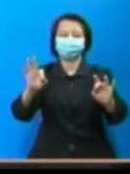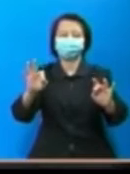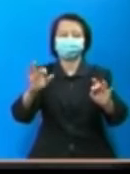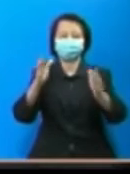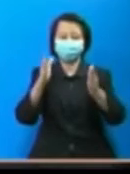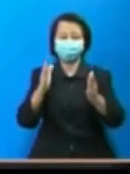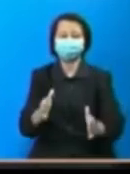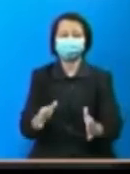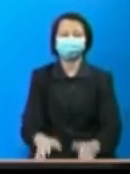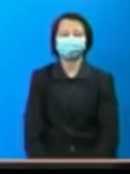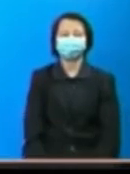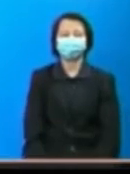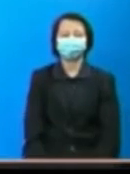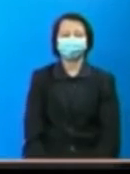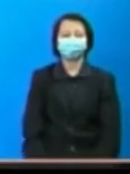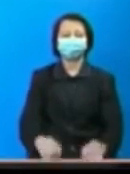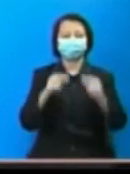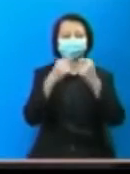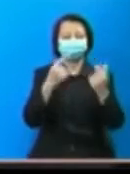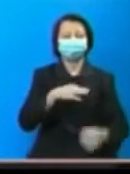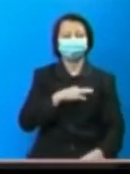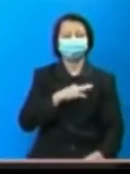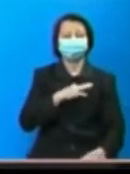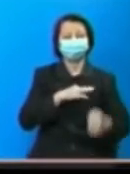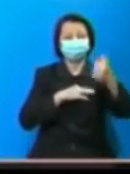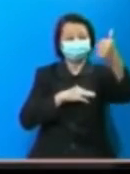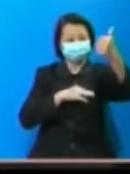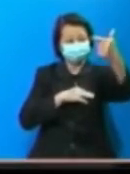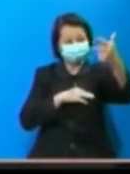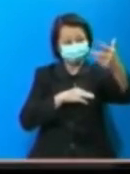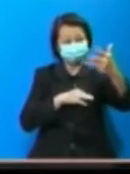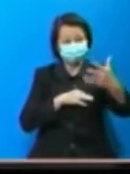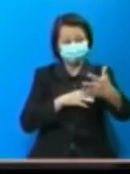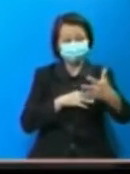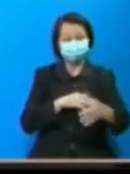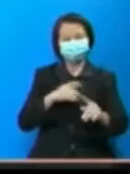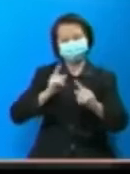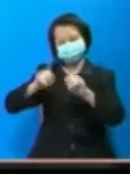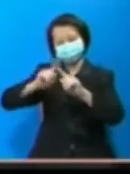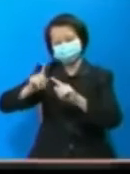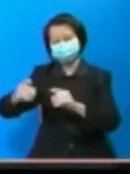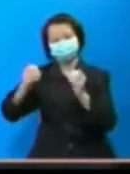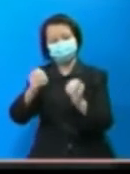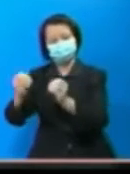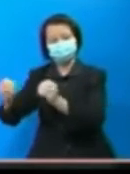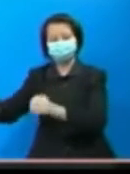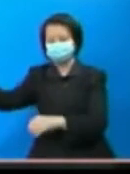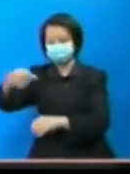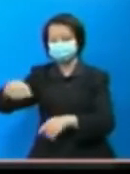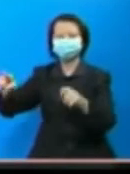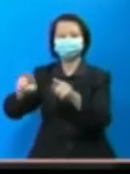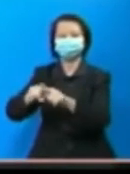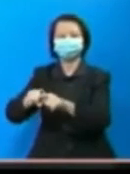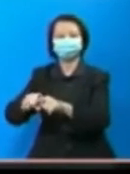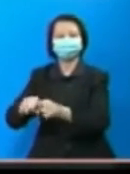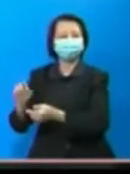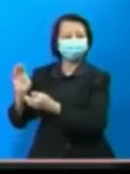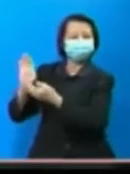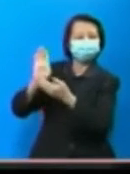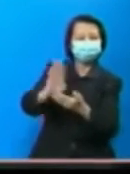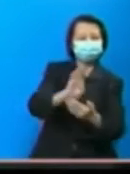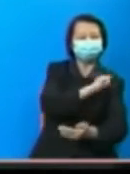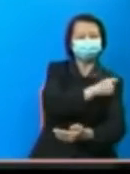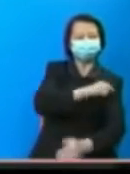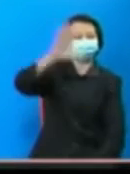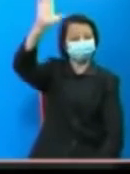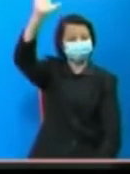selain daripada kumpulan sukarelawan yang saya Sebutkan pelbagai NTT dan organisasi juga turut menyalurkan bantuan